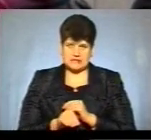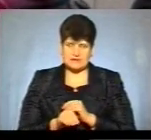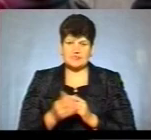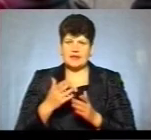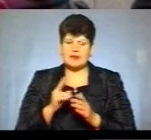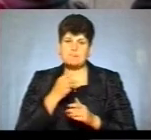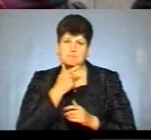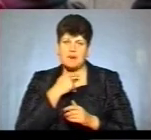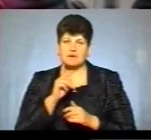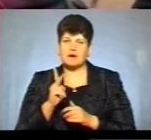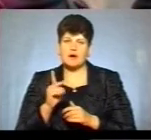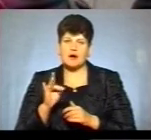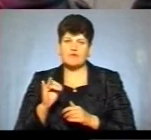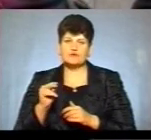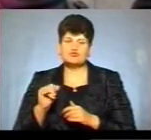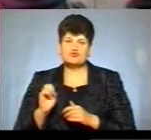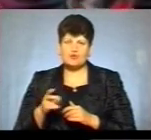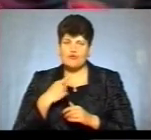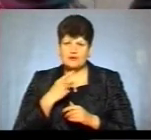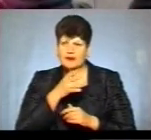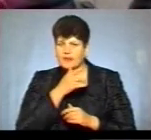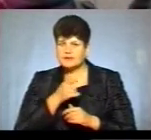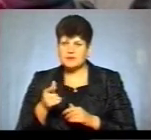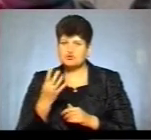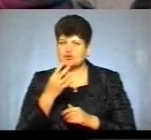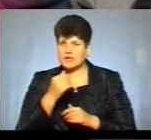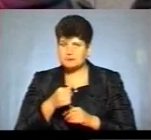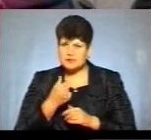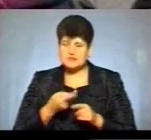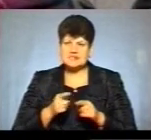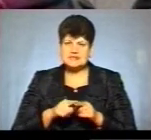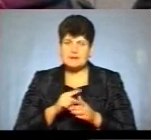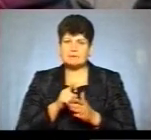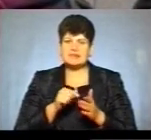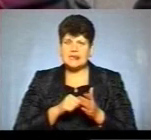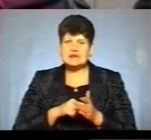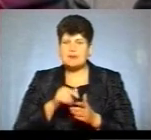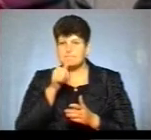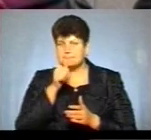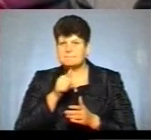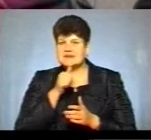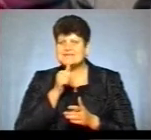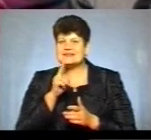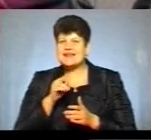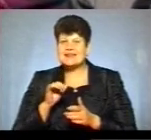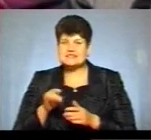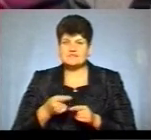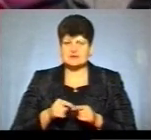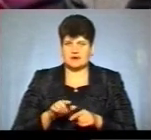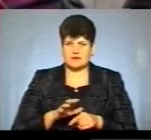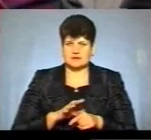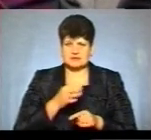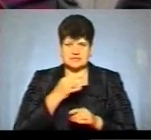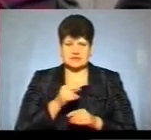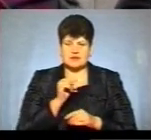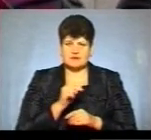пані Кравчук говорила про термін у 4 місяці, або це питання місяців, сказала вона. Можливо, це була обмовка, але,